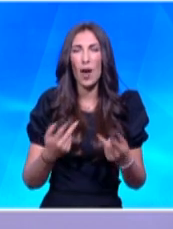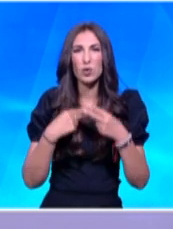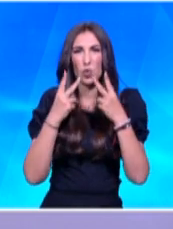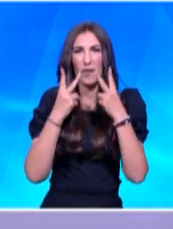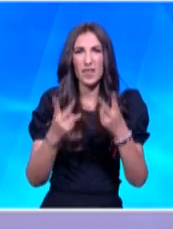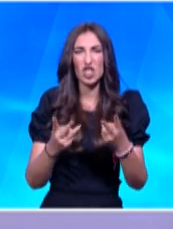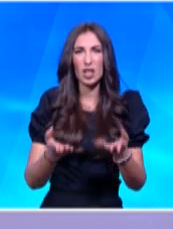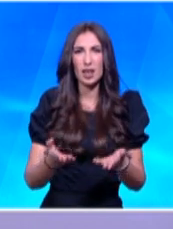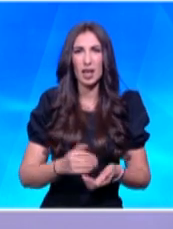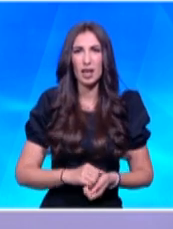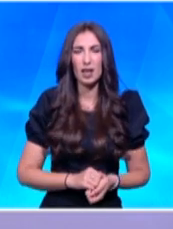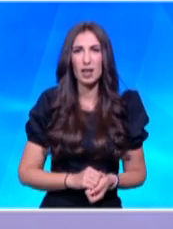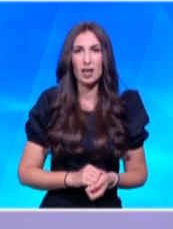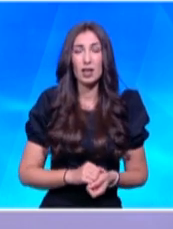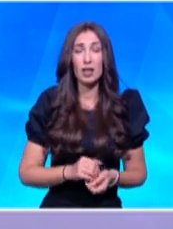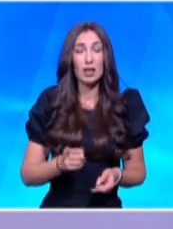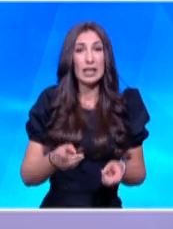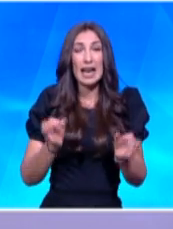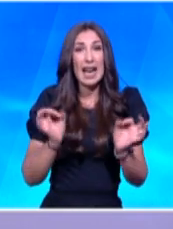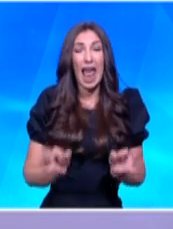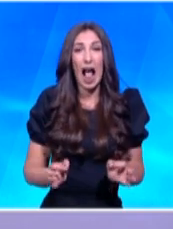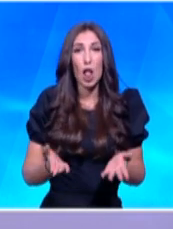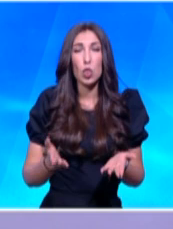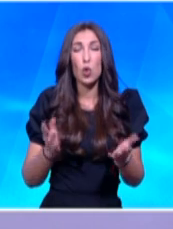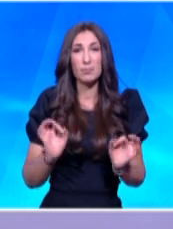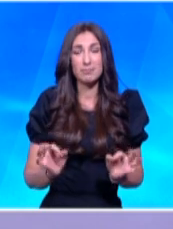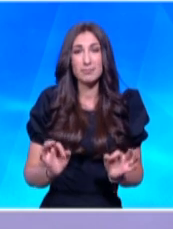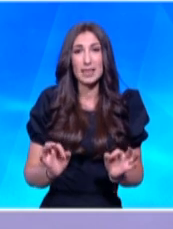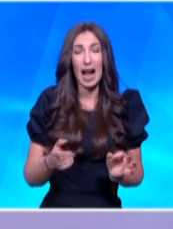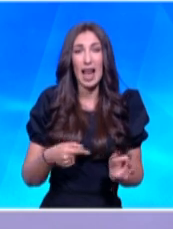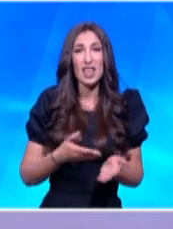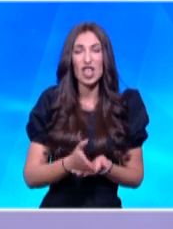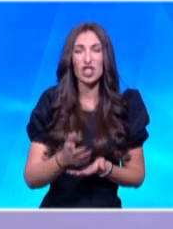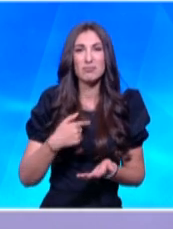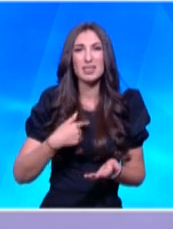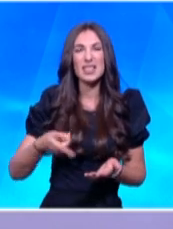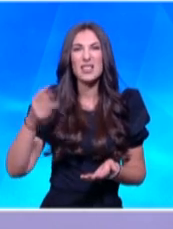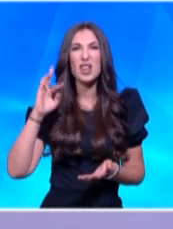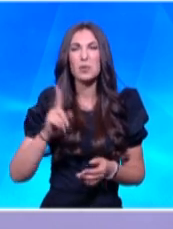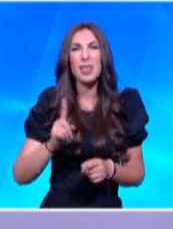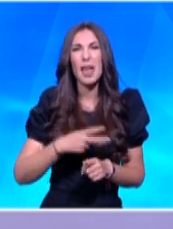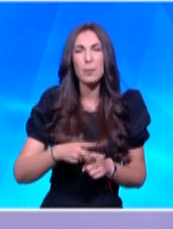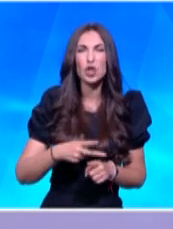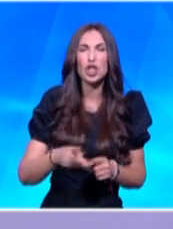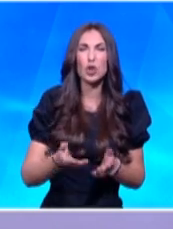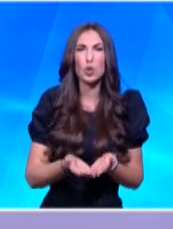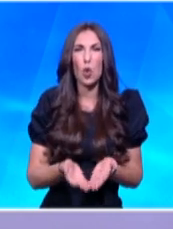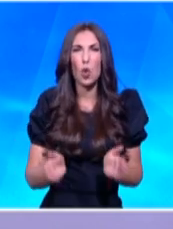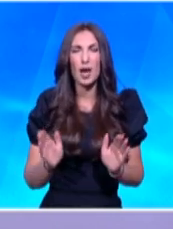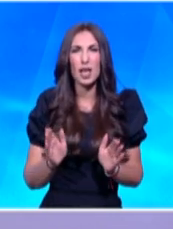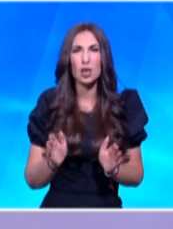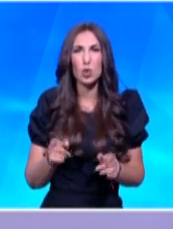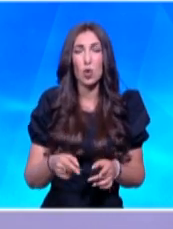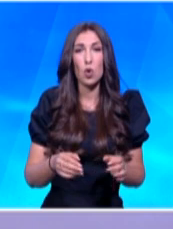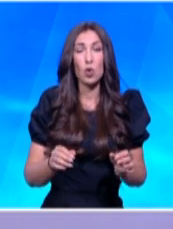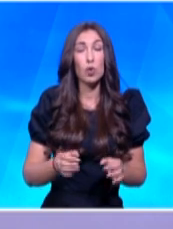вижда, е реалността, която така или иначе сега да се връщаме непочистени корита.